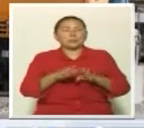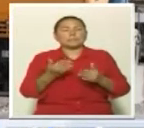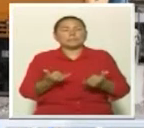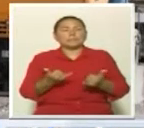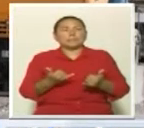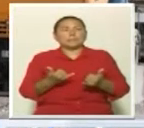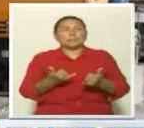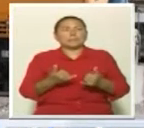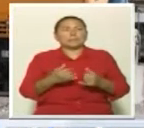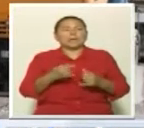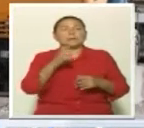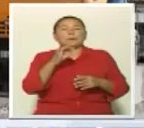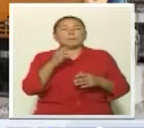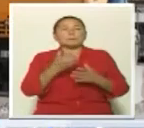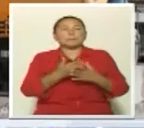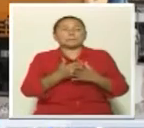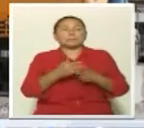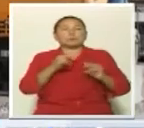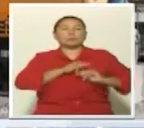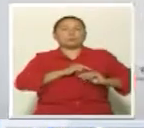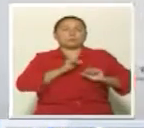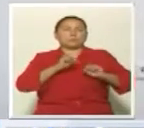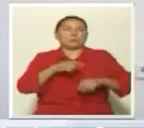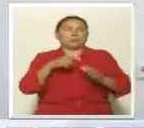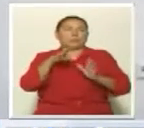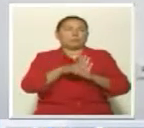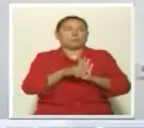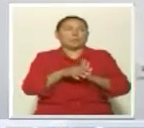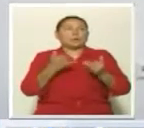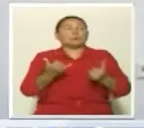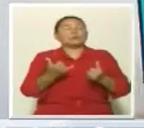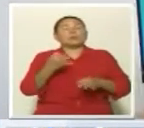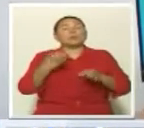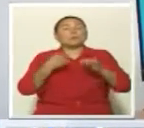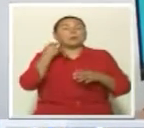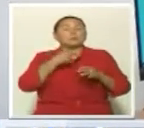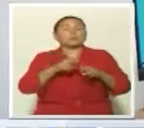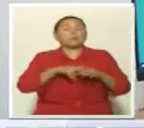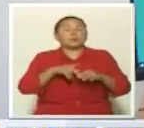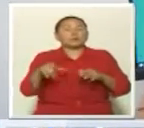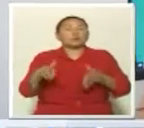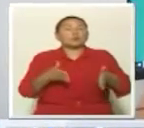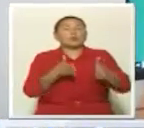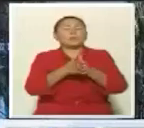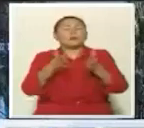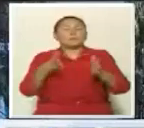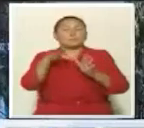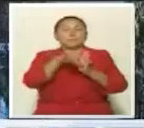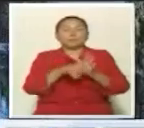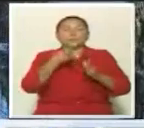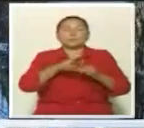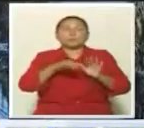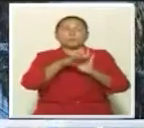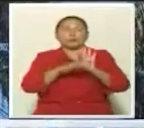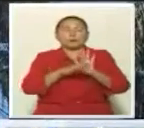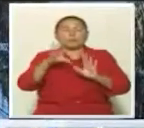10 сотталған жұмыспен қамтамасыз етіліп, қазіргі таңда жұмыс жасауда. Сотталғандарды жұмыспен қамту мәселесі жол картасымен және колониялардағы жұмыспен